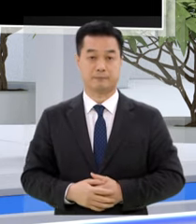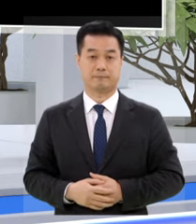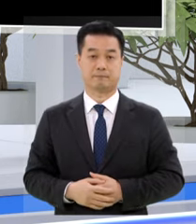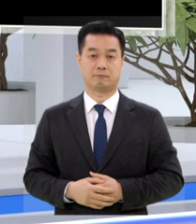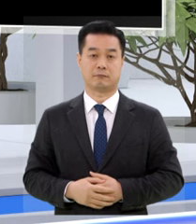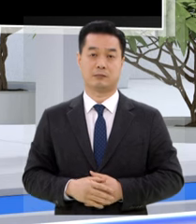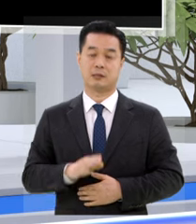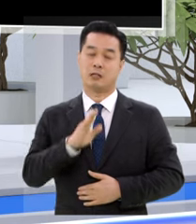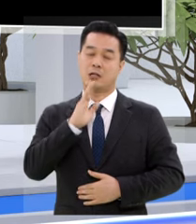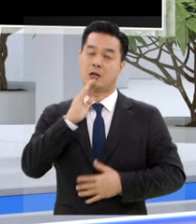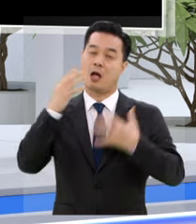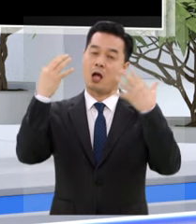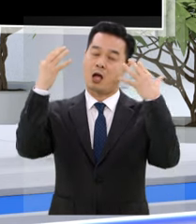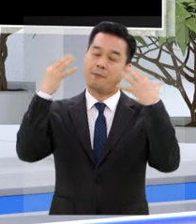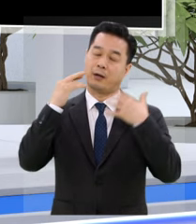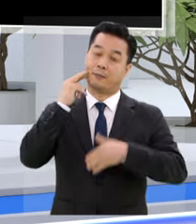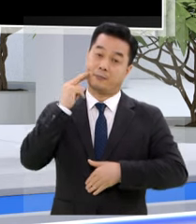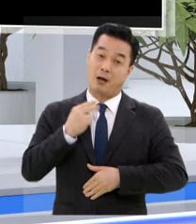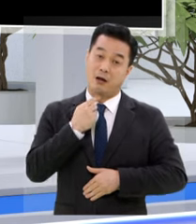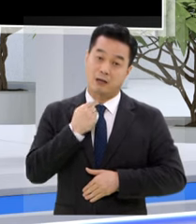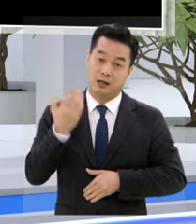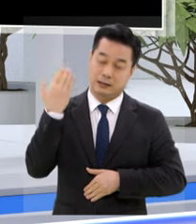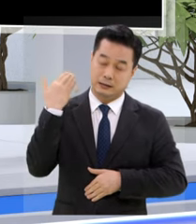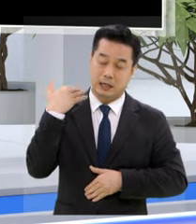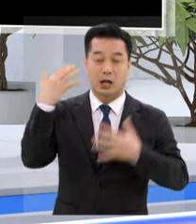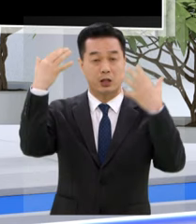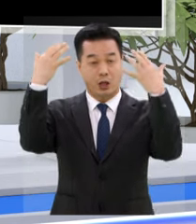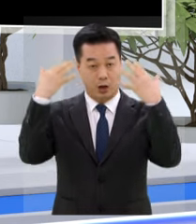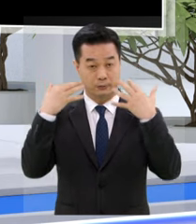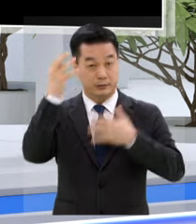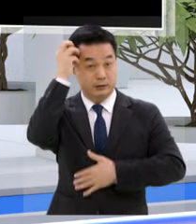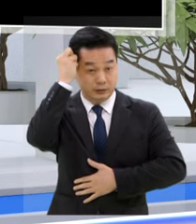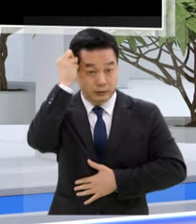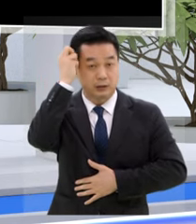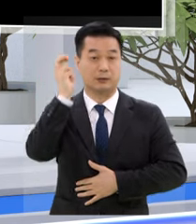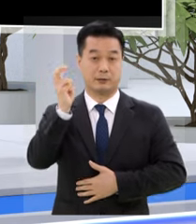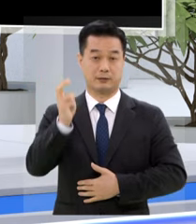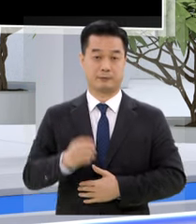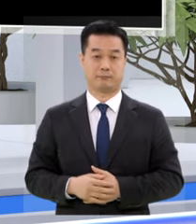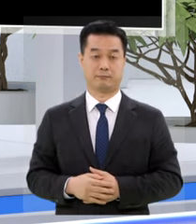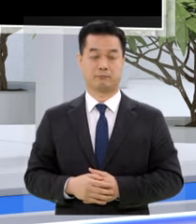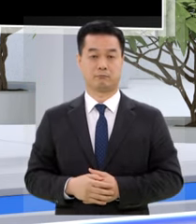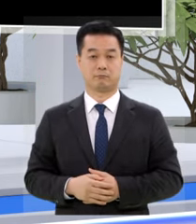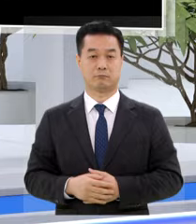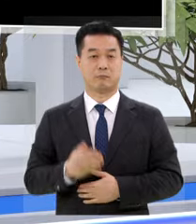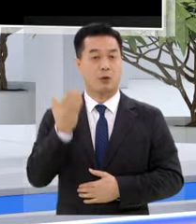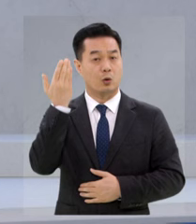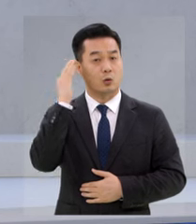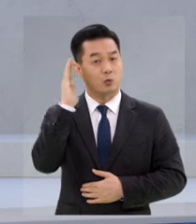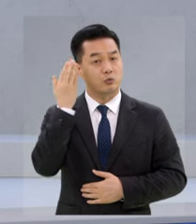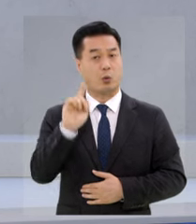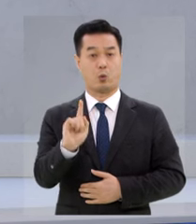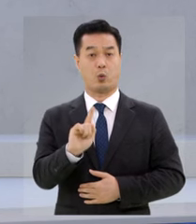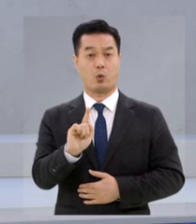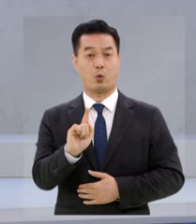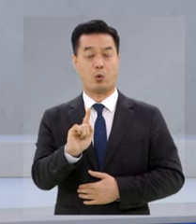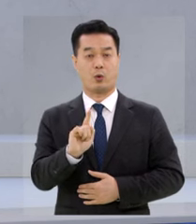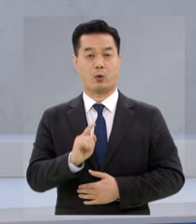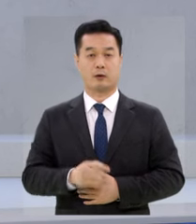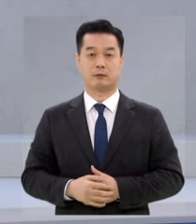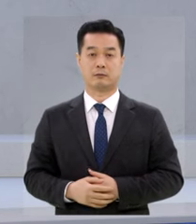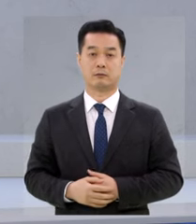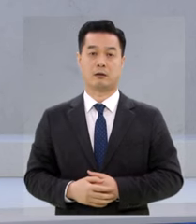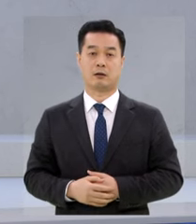아마 지독히도 무더웠던 지난 여름이 떠오르실 겁니다 요즘은 어떤가요